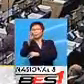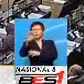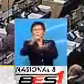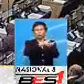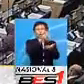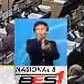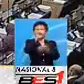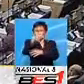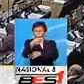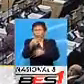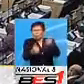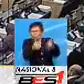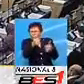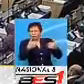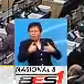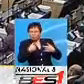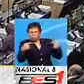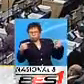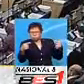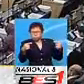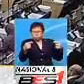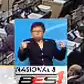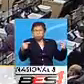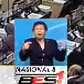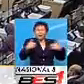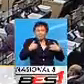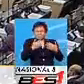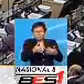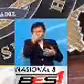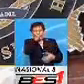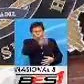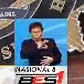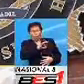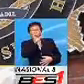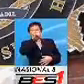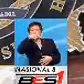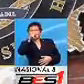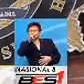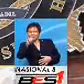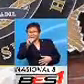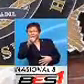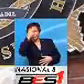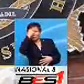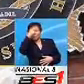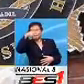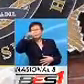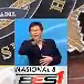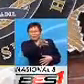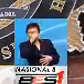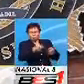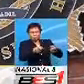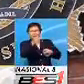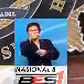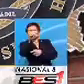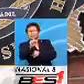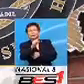Ko Chung Senen sama ada terdapat konflik kepentingan apabila Tan Sri apandi yang dilantik Perdana Menteri untuk mengendalikan kes itu